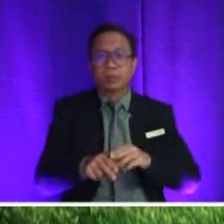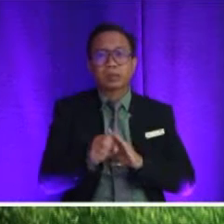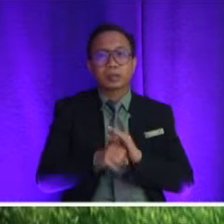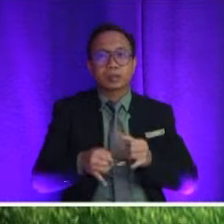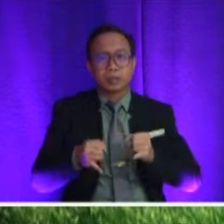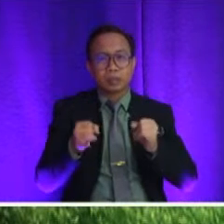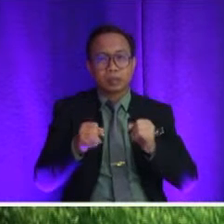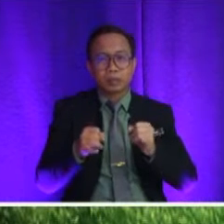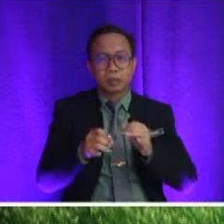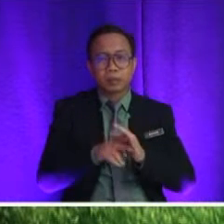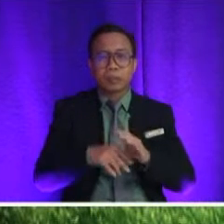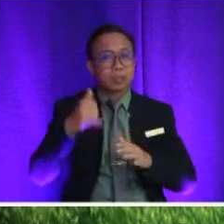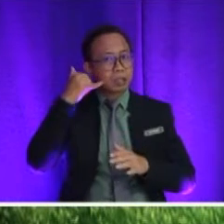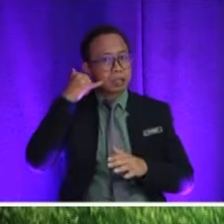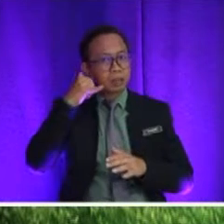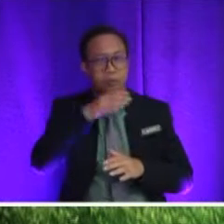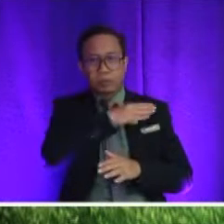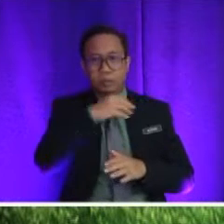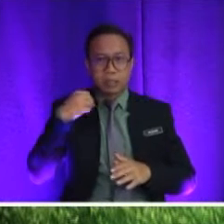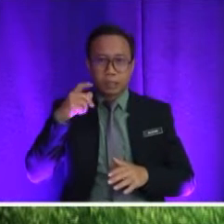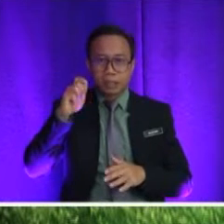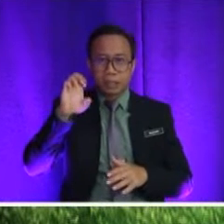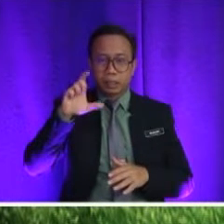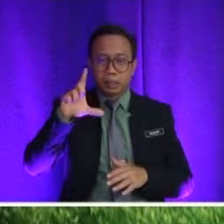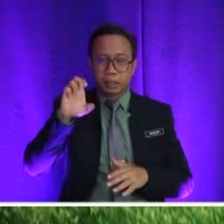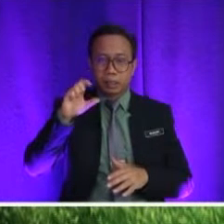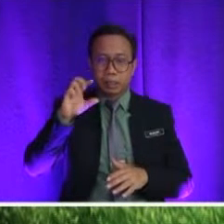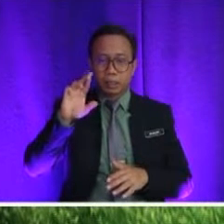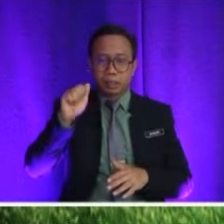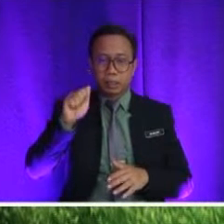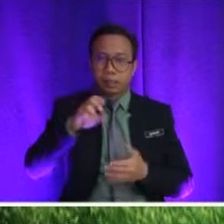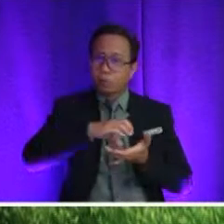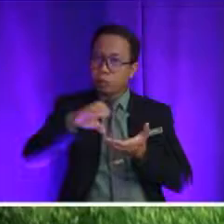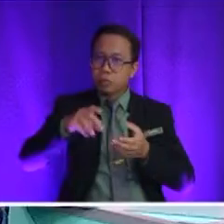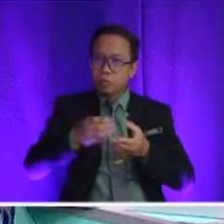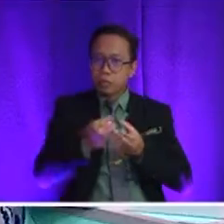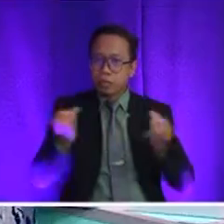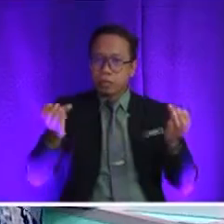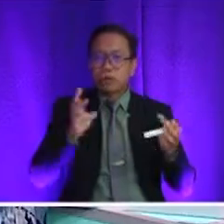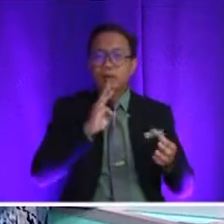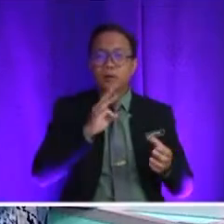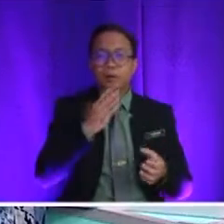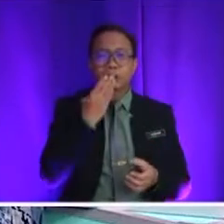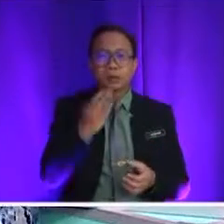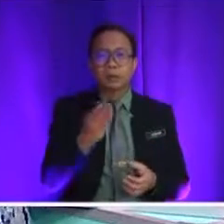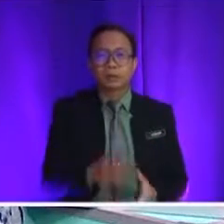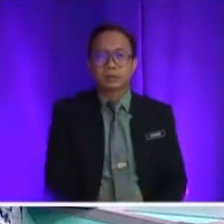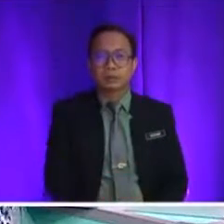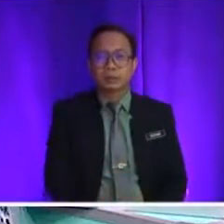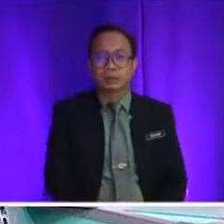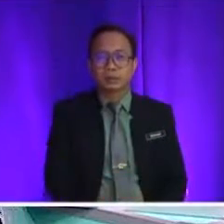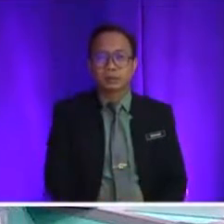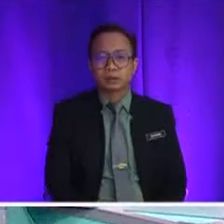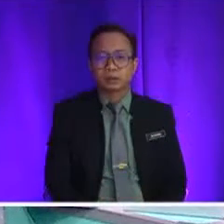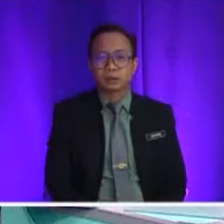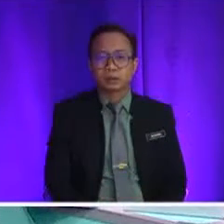merusakkan kemudahan telepon dan telegraf PT merusak kain pakai Oke terima kasih IMEI kita dengar